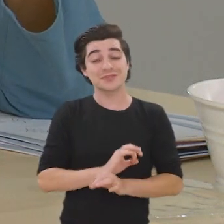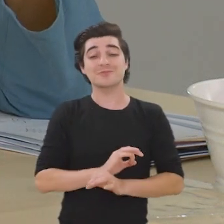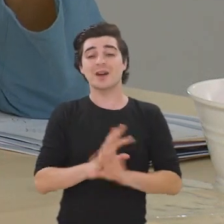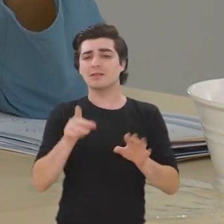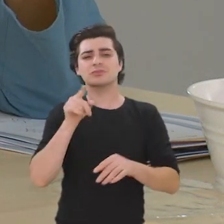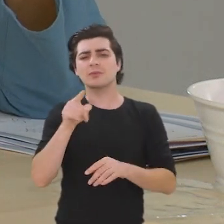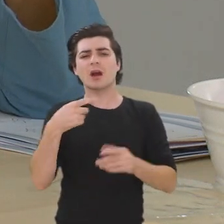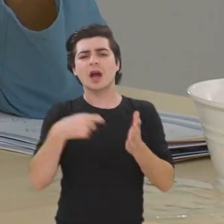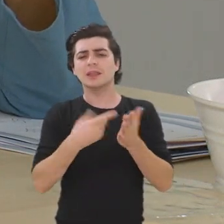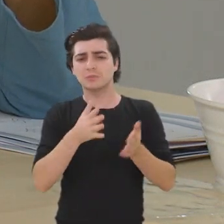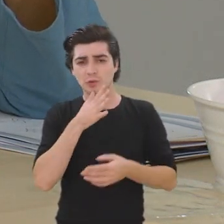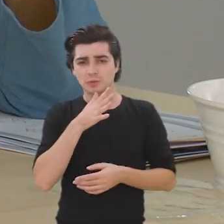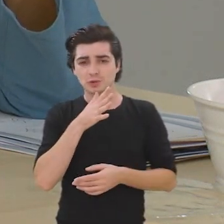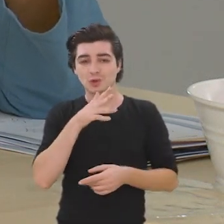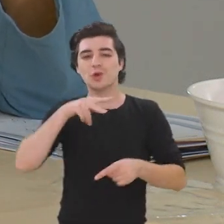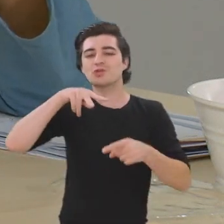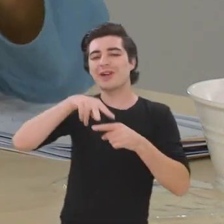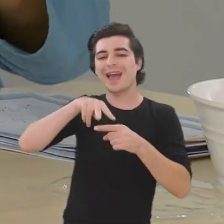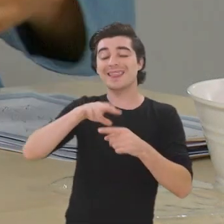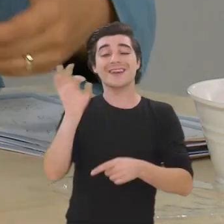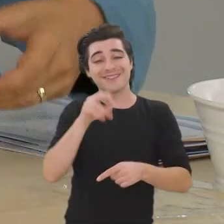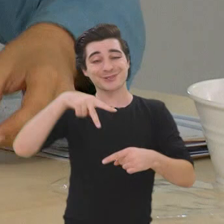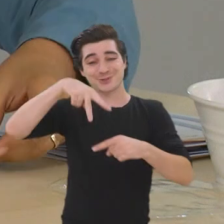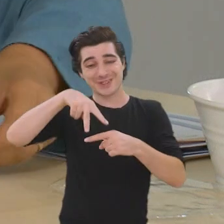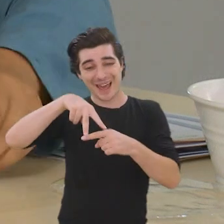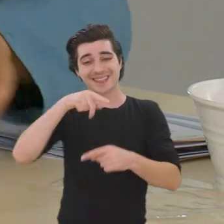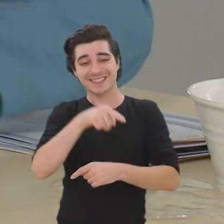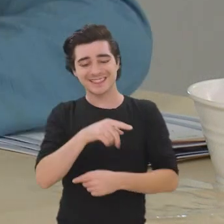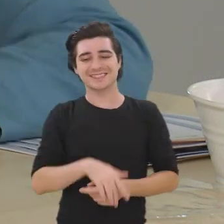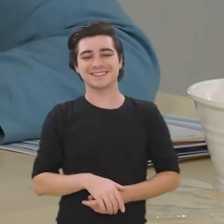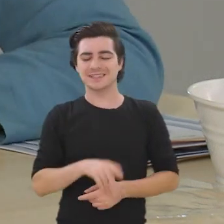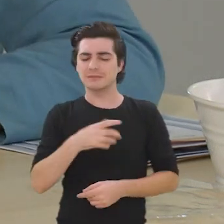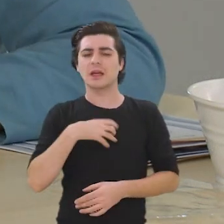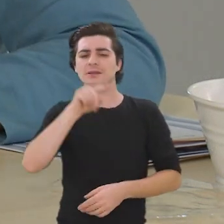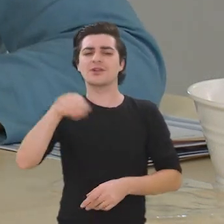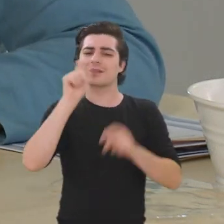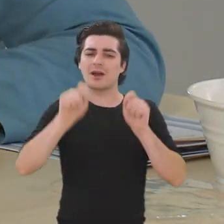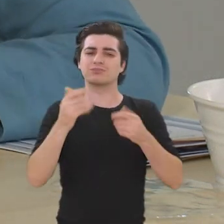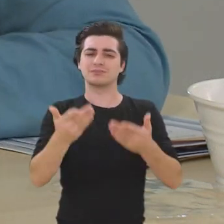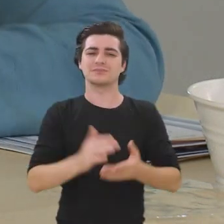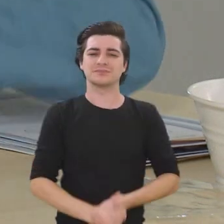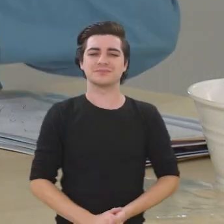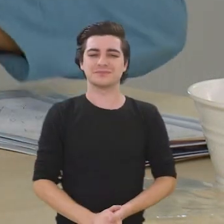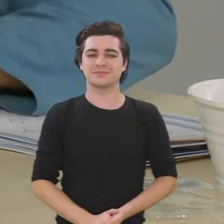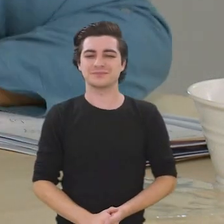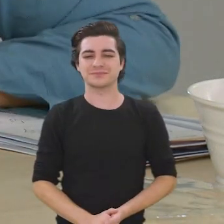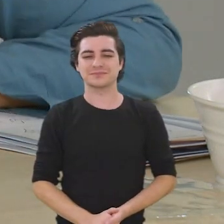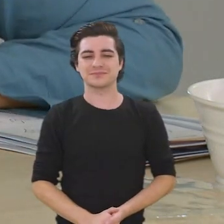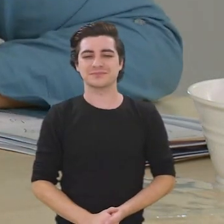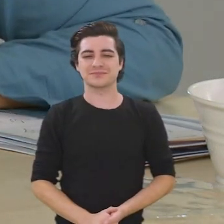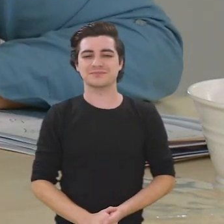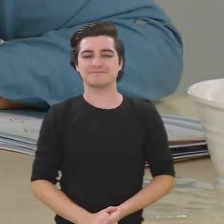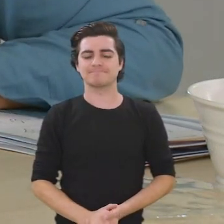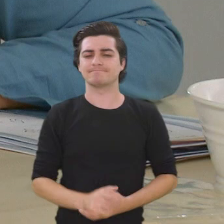Süper. Bu şeklin adı ne biliyor musun? Üçgen. Üçgen, güzel. O zaman işaretlemeni yapabilirsin Nurbanu.